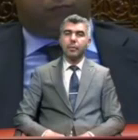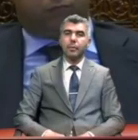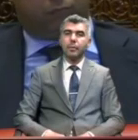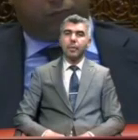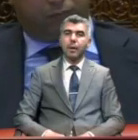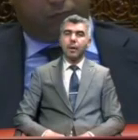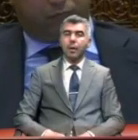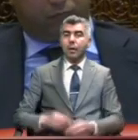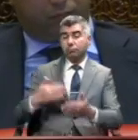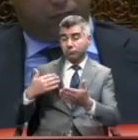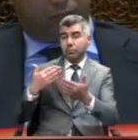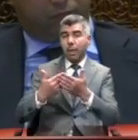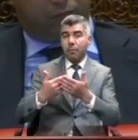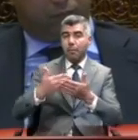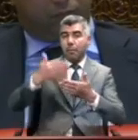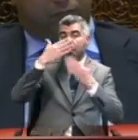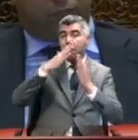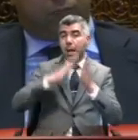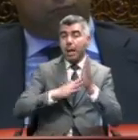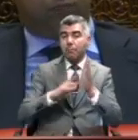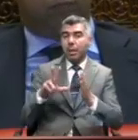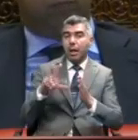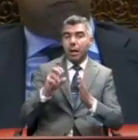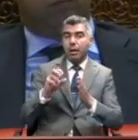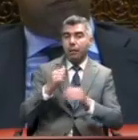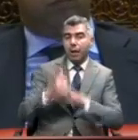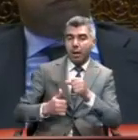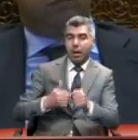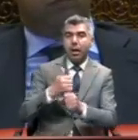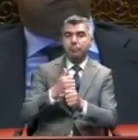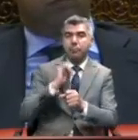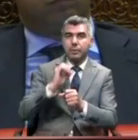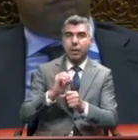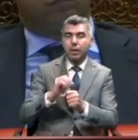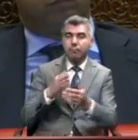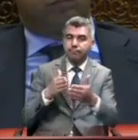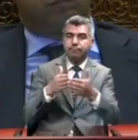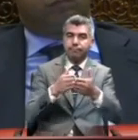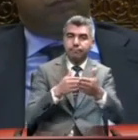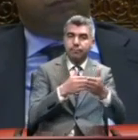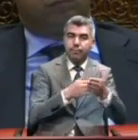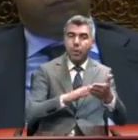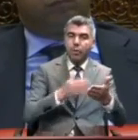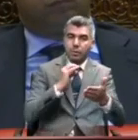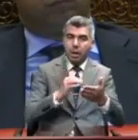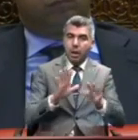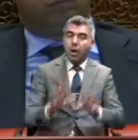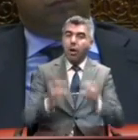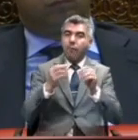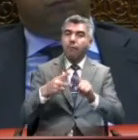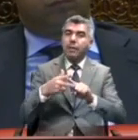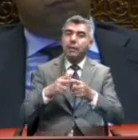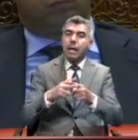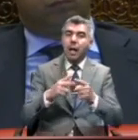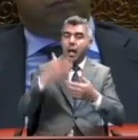لقد مرت بلادنا كما تعلمون سيد الوزير خلال السنوات الاخيره بمجموعه من التحديات تمكن القطاع الصناعي الوطني